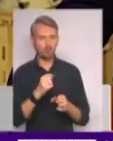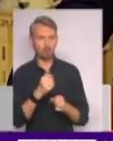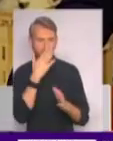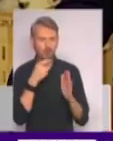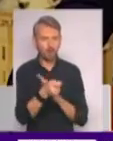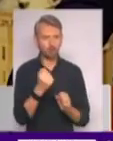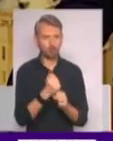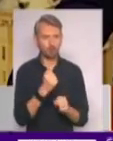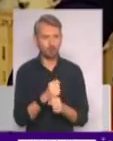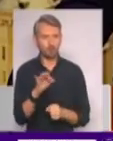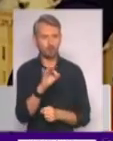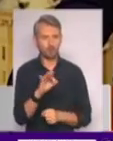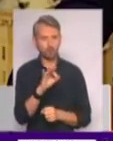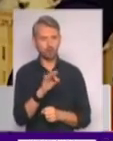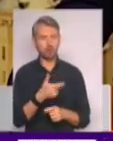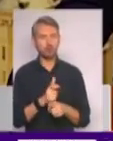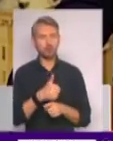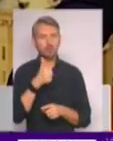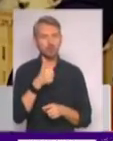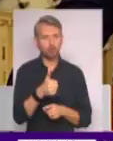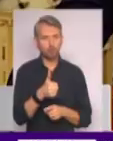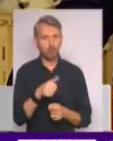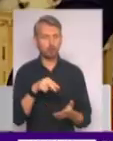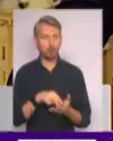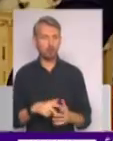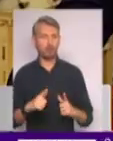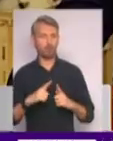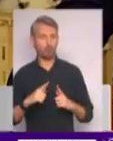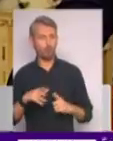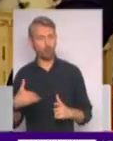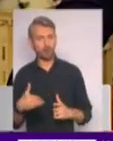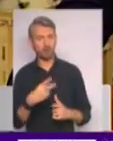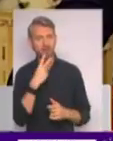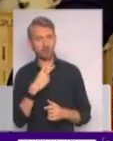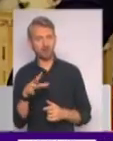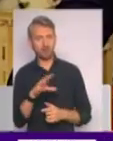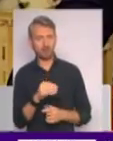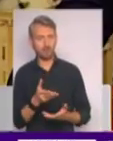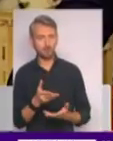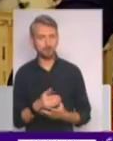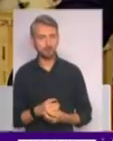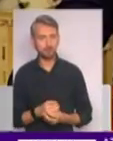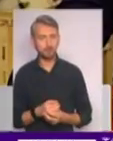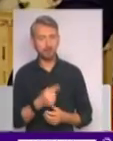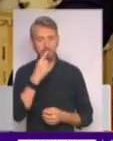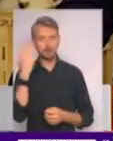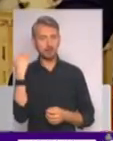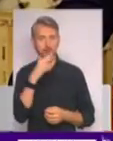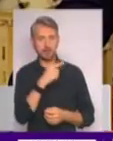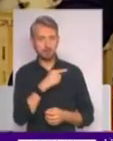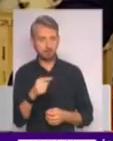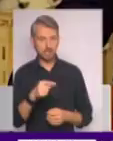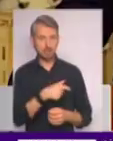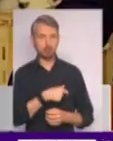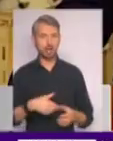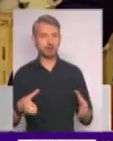відношенню, можливо, дуже добре стати в стороні і дивитися на це все збоку. Так от, з недавніх пір депутатський